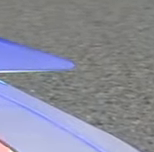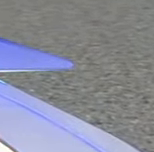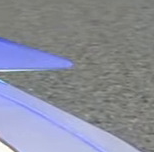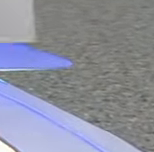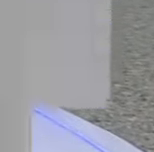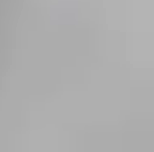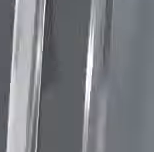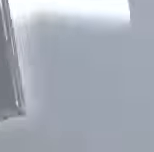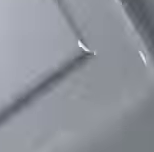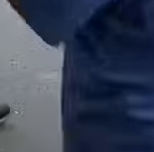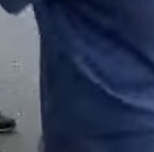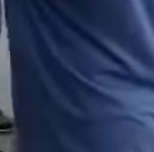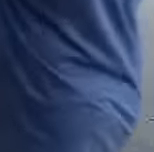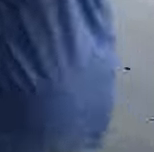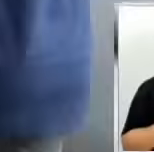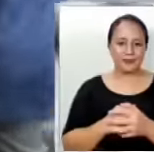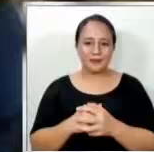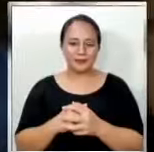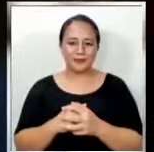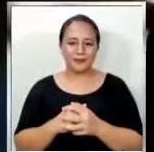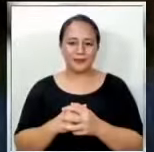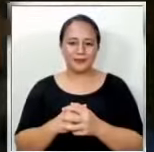Pangibantere.